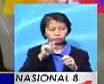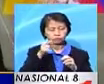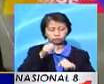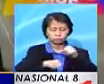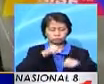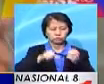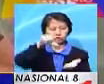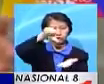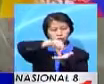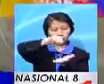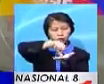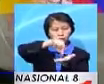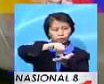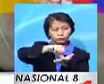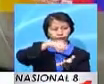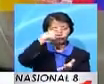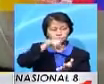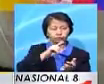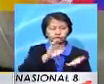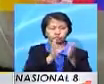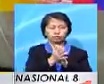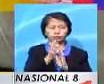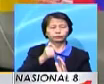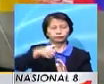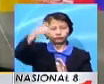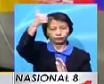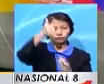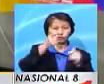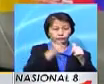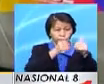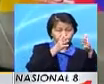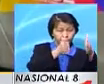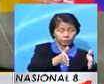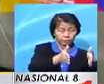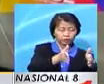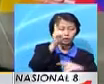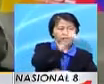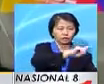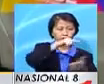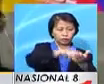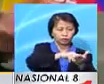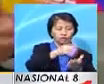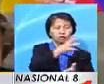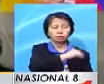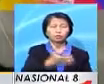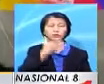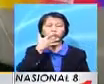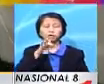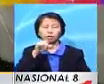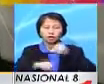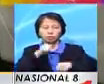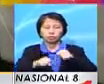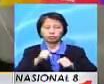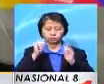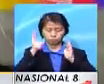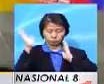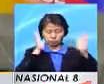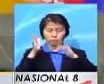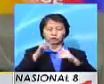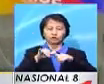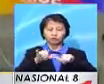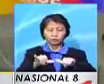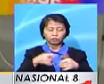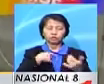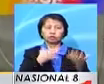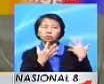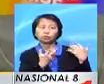pelumba Iran Rahim Aimami untuk muncul juara pada peringkat pertama hari ini. Manakala nasib pelumba-pelumba tempatan, masih lagi